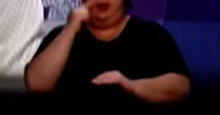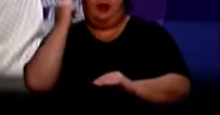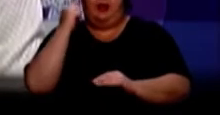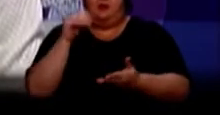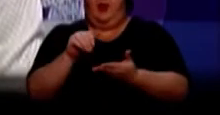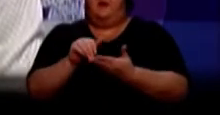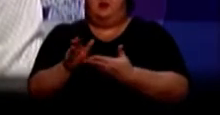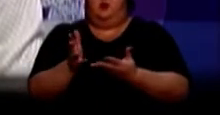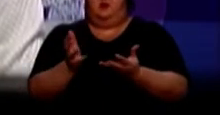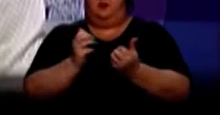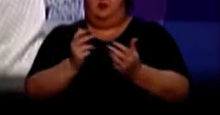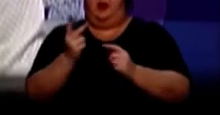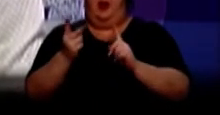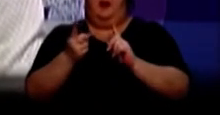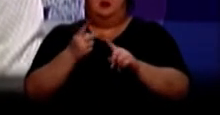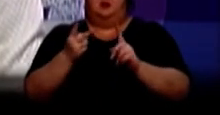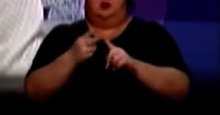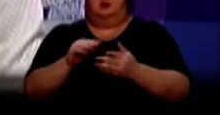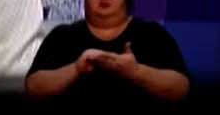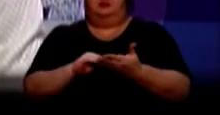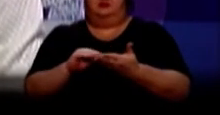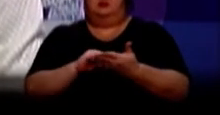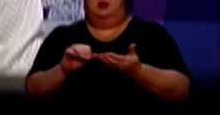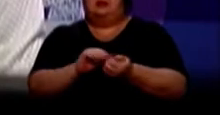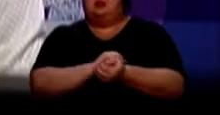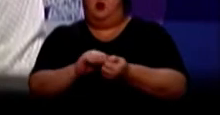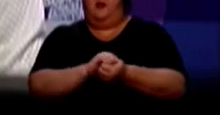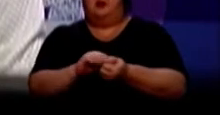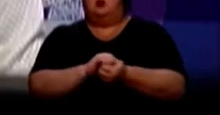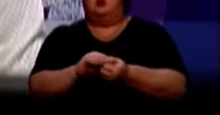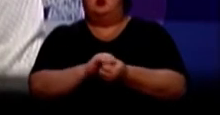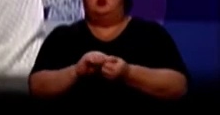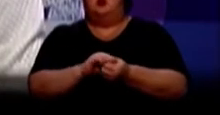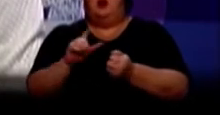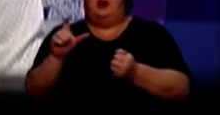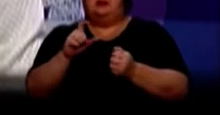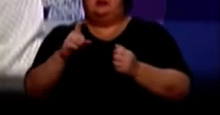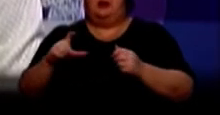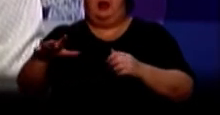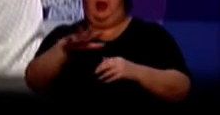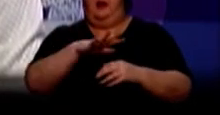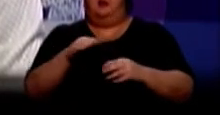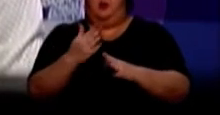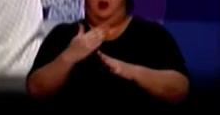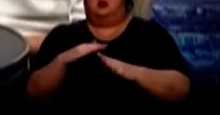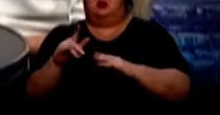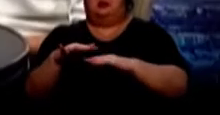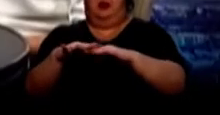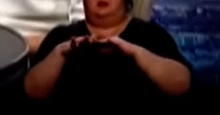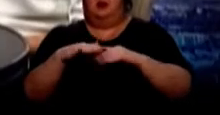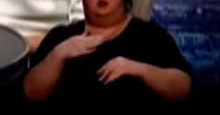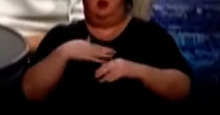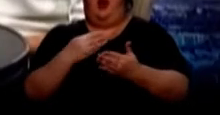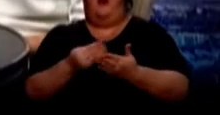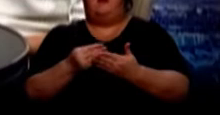відмовився приймати вторсировину, в тому числі макулатуру з Європи, і частина цього матеріалу надходить зараз до України, тому